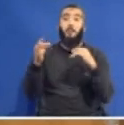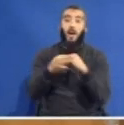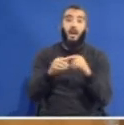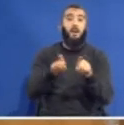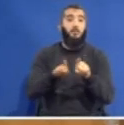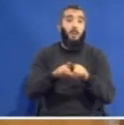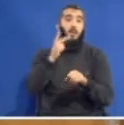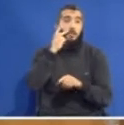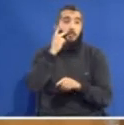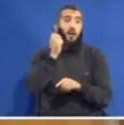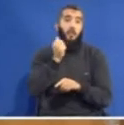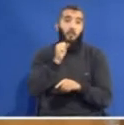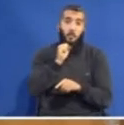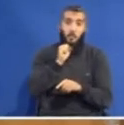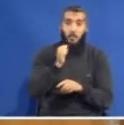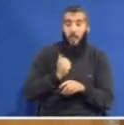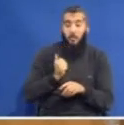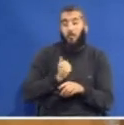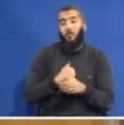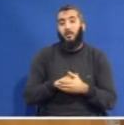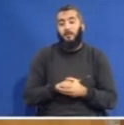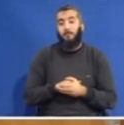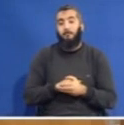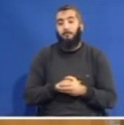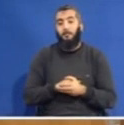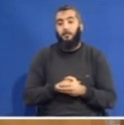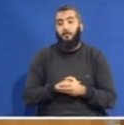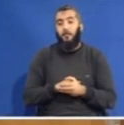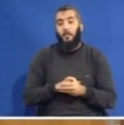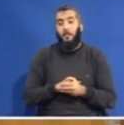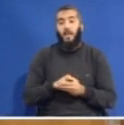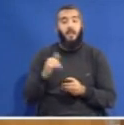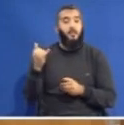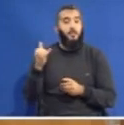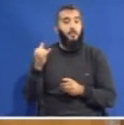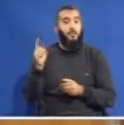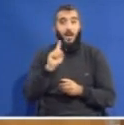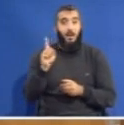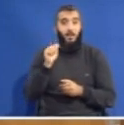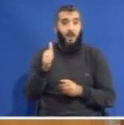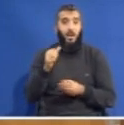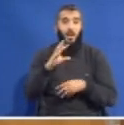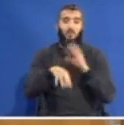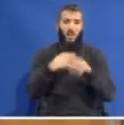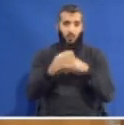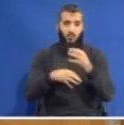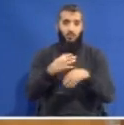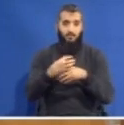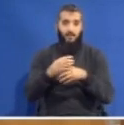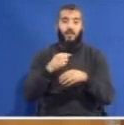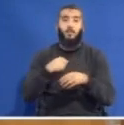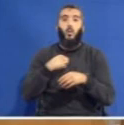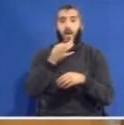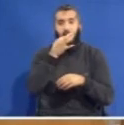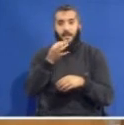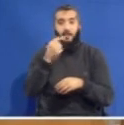الأم والأب. ف يعني ما لا نخلط في الأمور. ولذلك نقول الزوجة